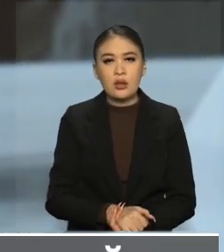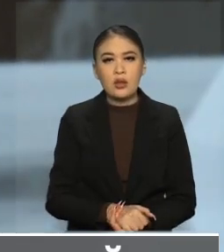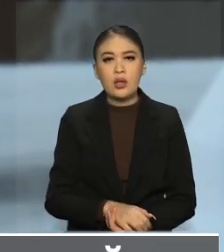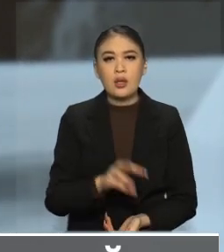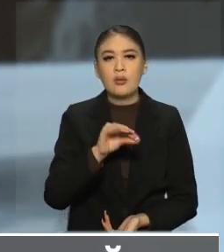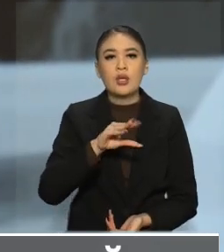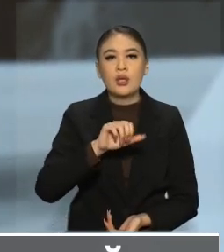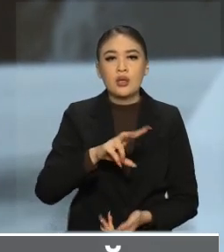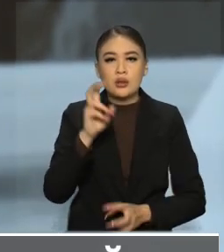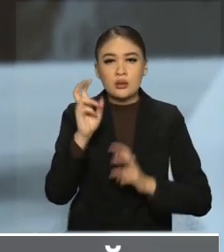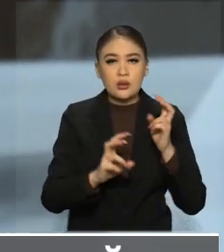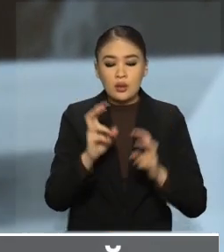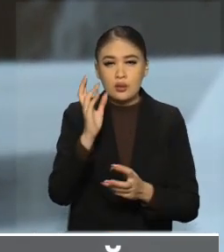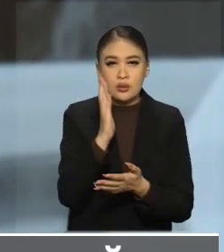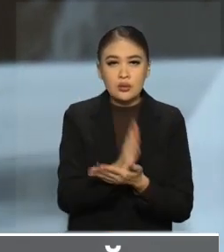Metal шығаратын зауыттар бар.